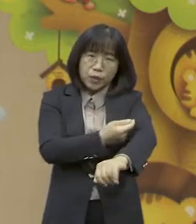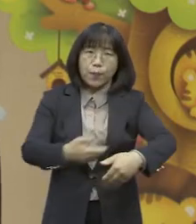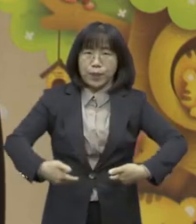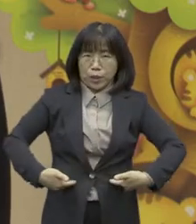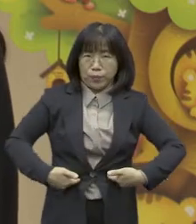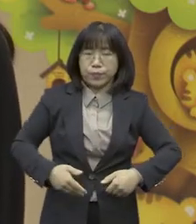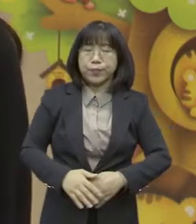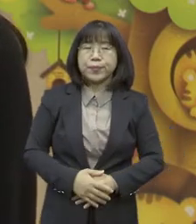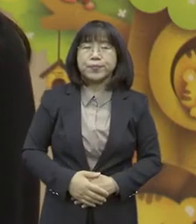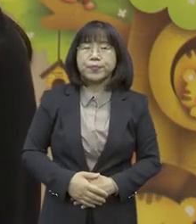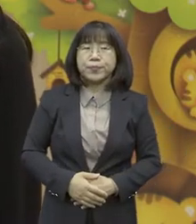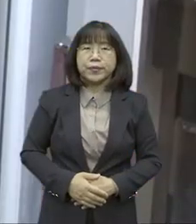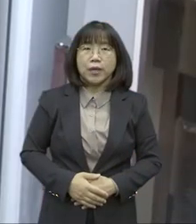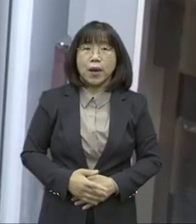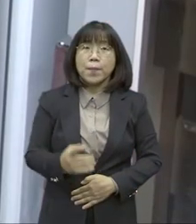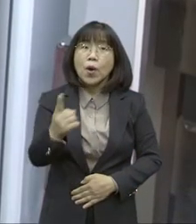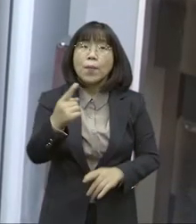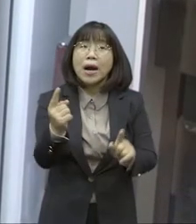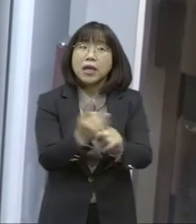하시는 것이 좋습니다.